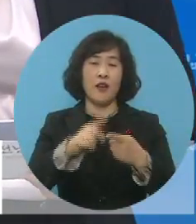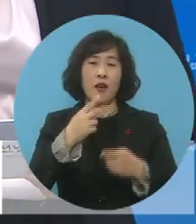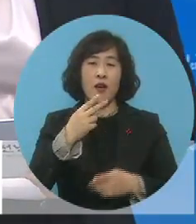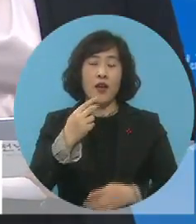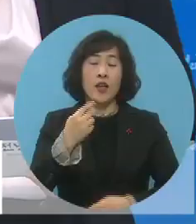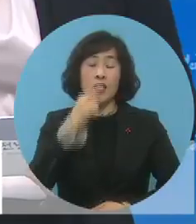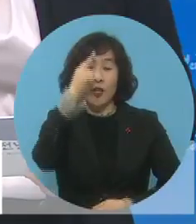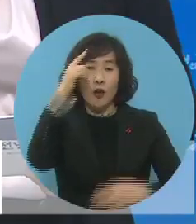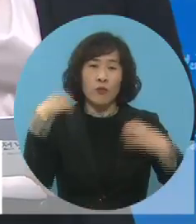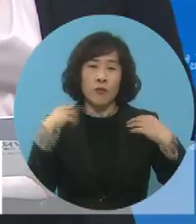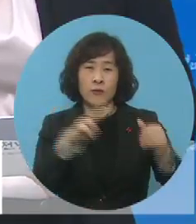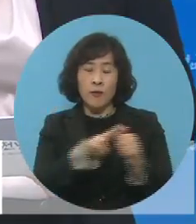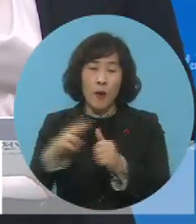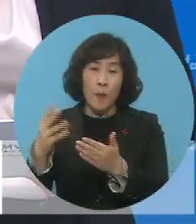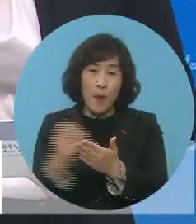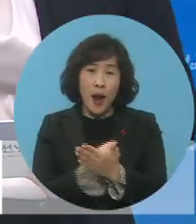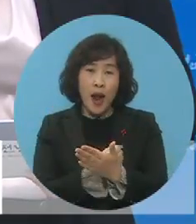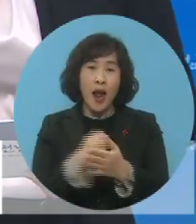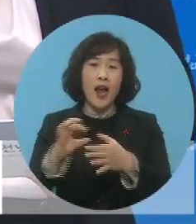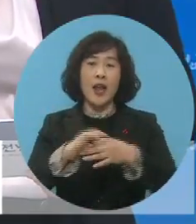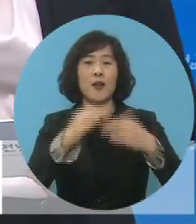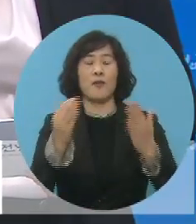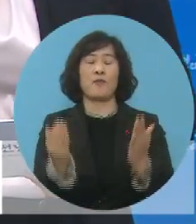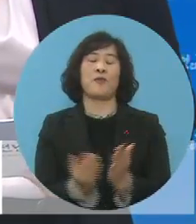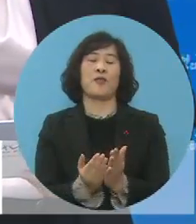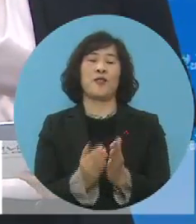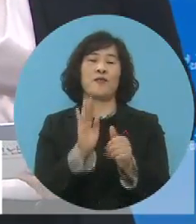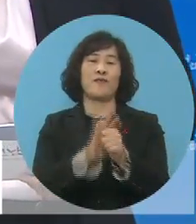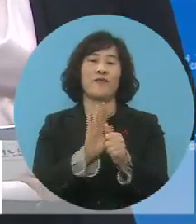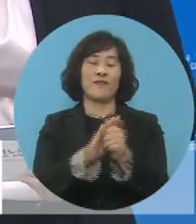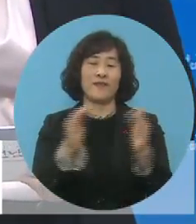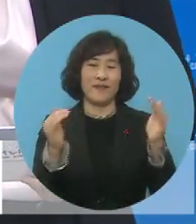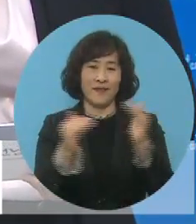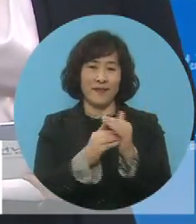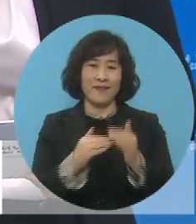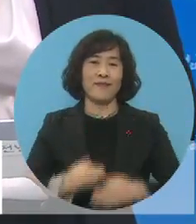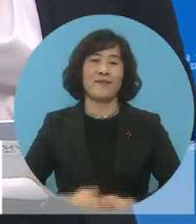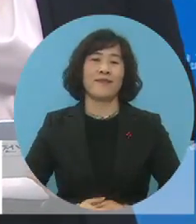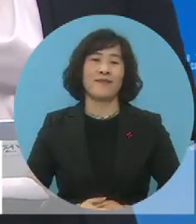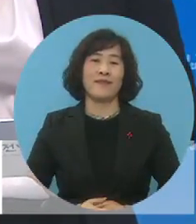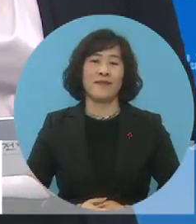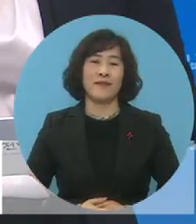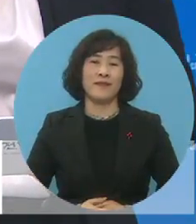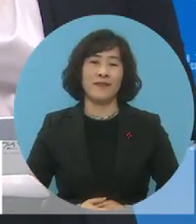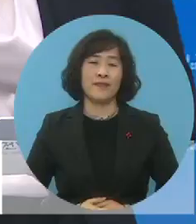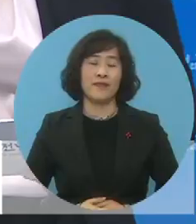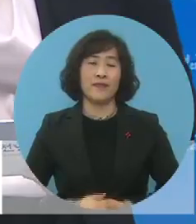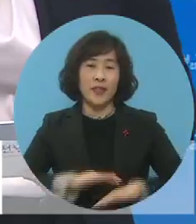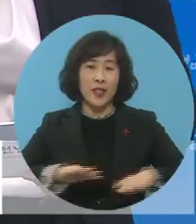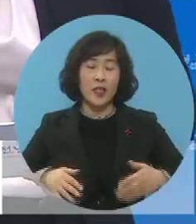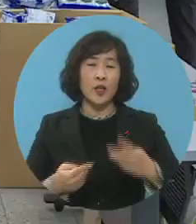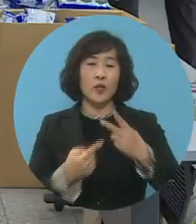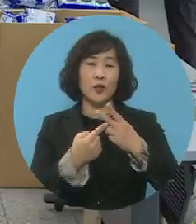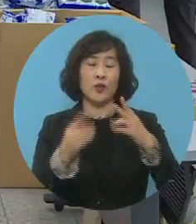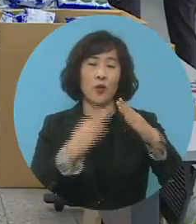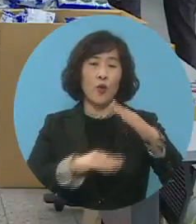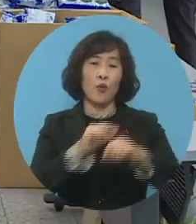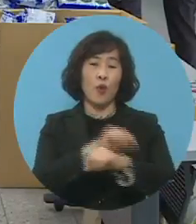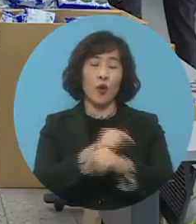전남도청 공무원 노동조합이 지난 21일 도청 윤선도원에서 사랑 나눔 행복 상자 만들기 행사를 가졌습니다.